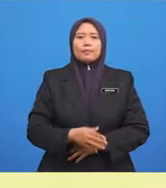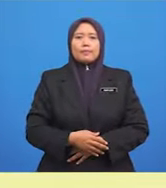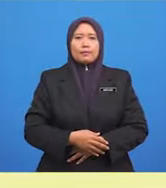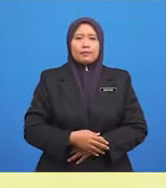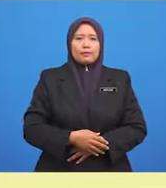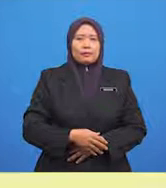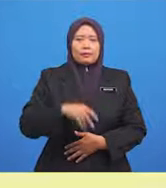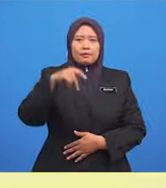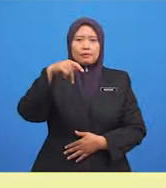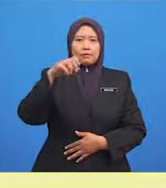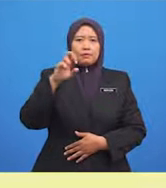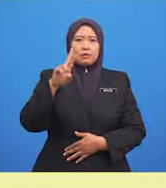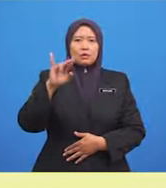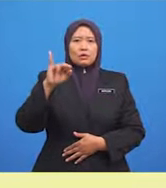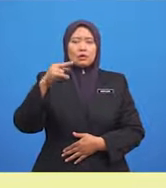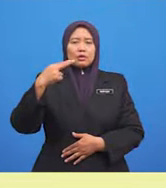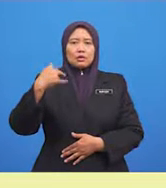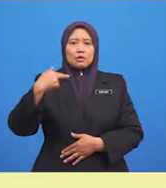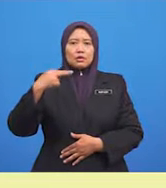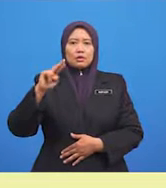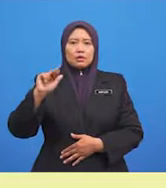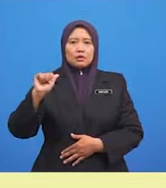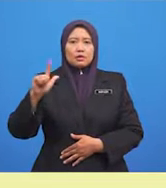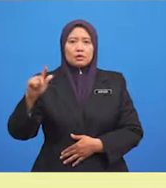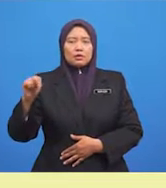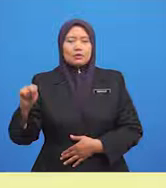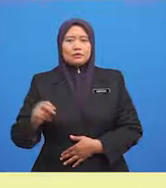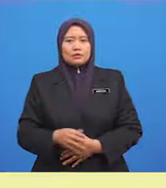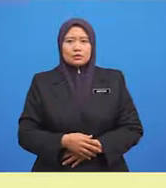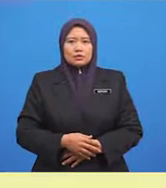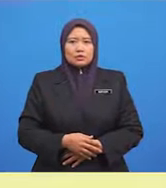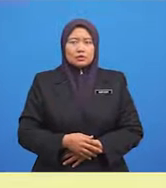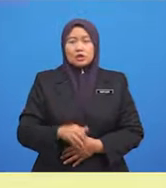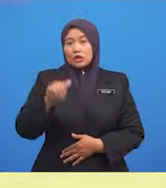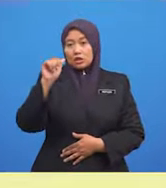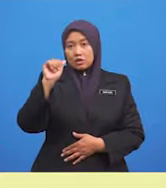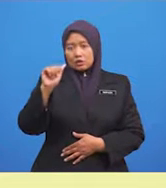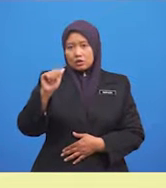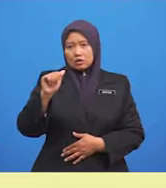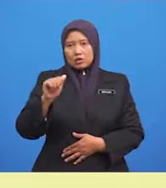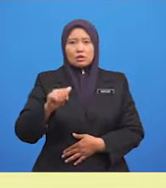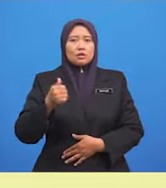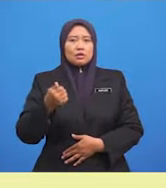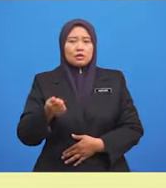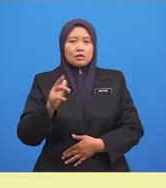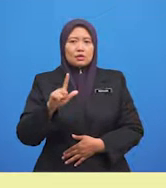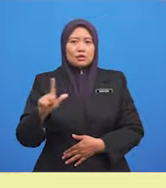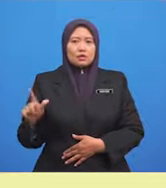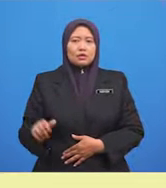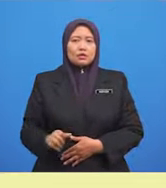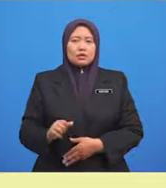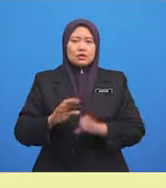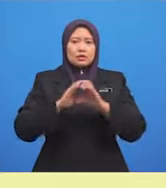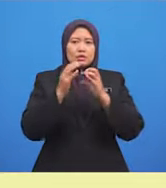tersebut boleh ditulis sebagai A ialah set yang terdiri daripada